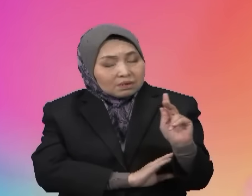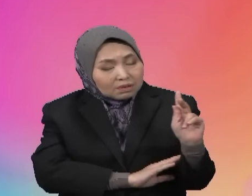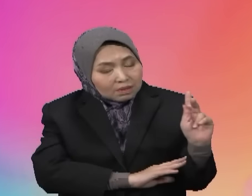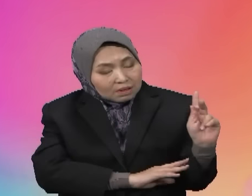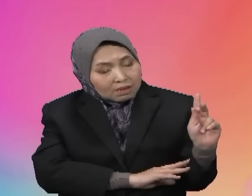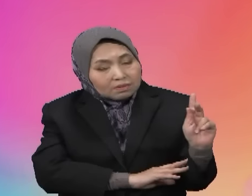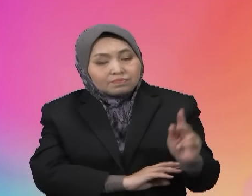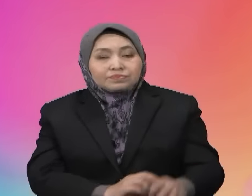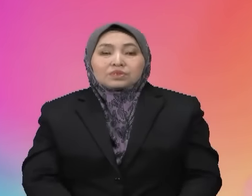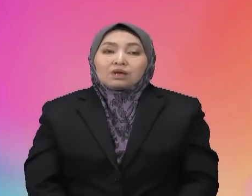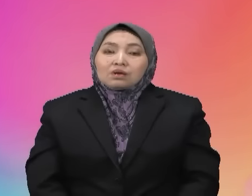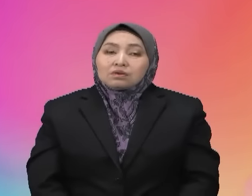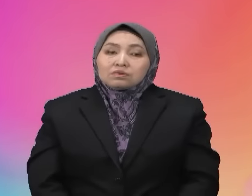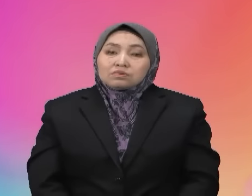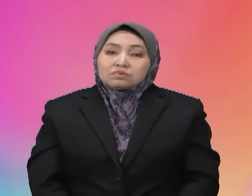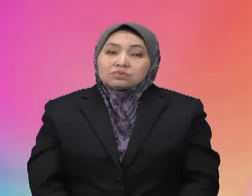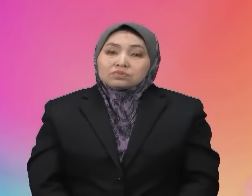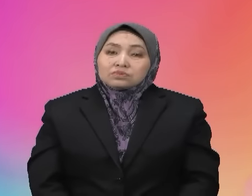yaksibun.